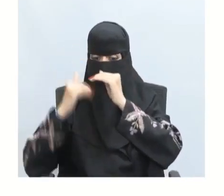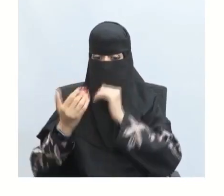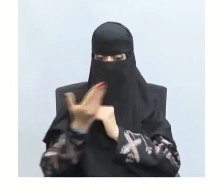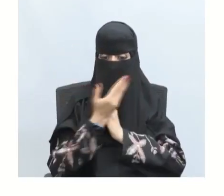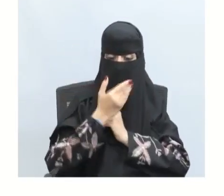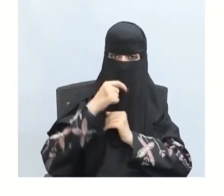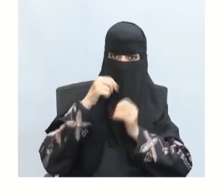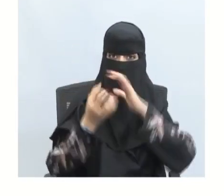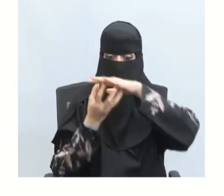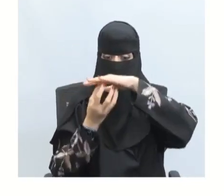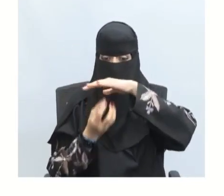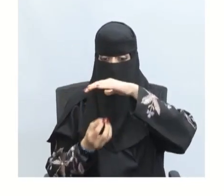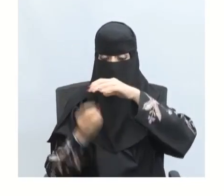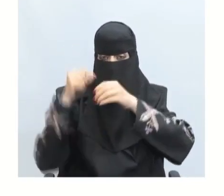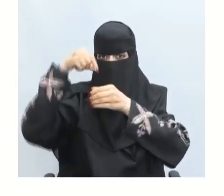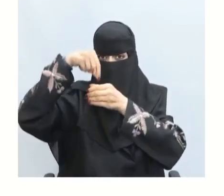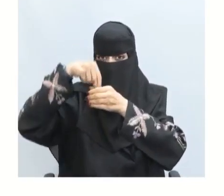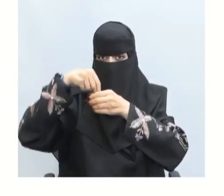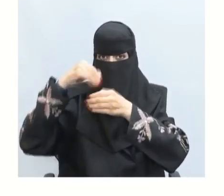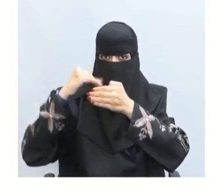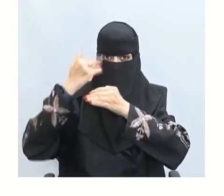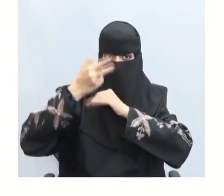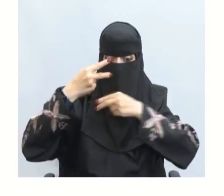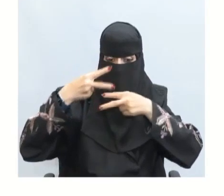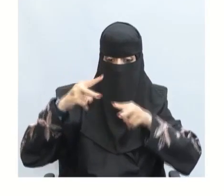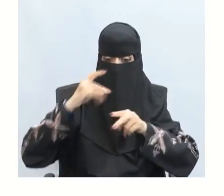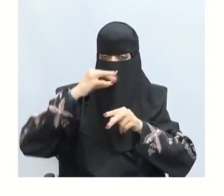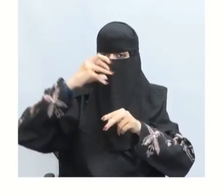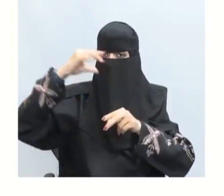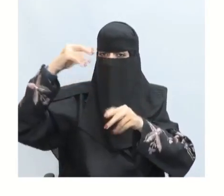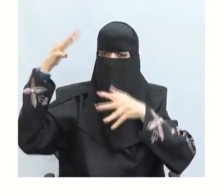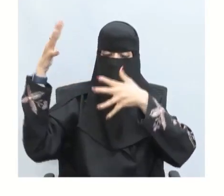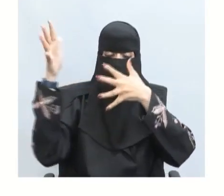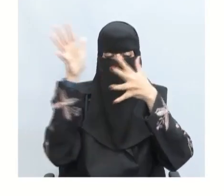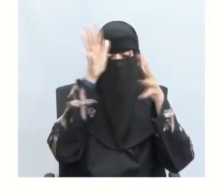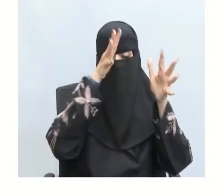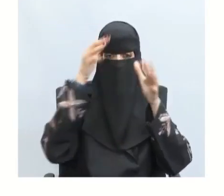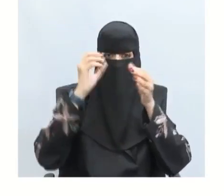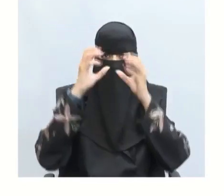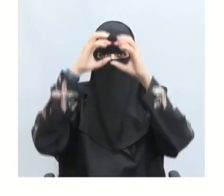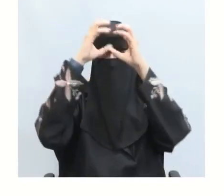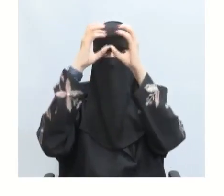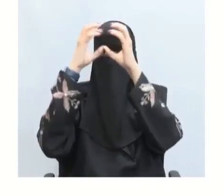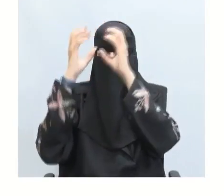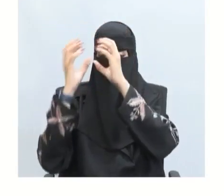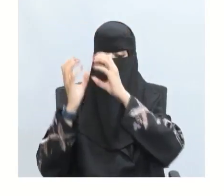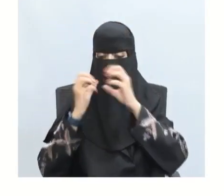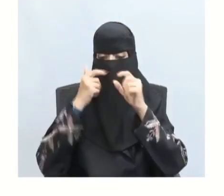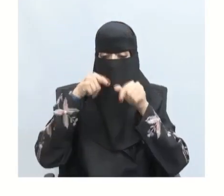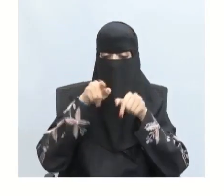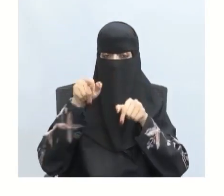تاثير جاذبيتها ثم يبدا الغاز والغبار بالتكون